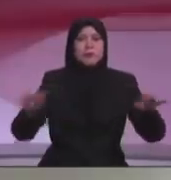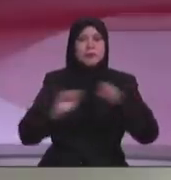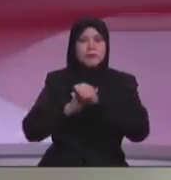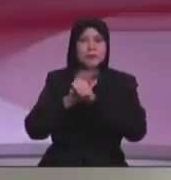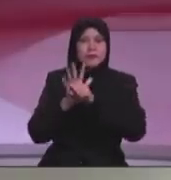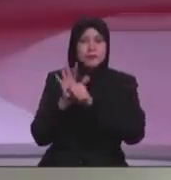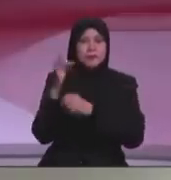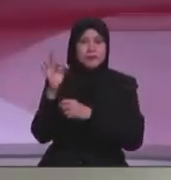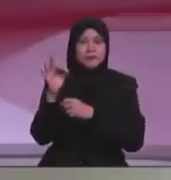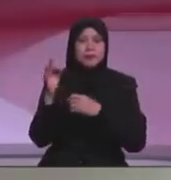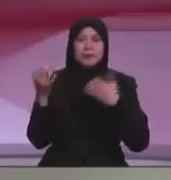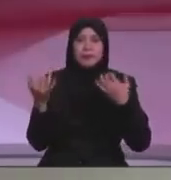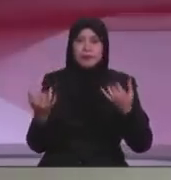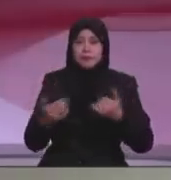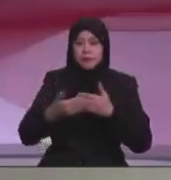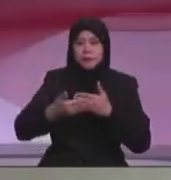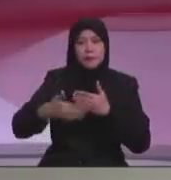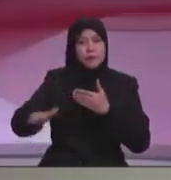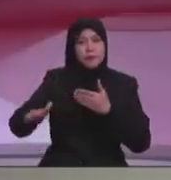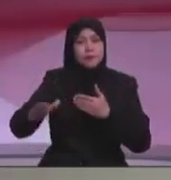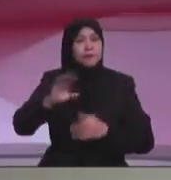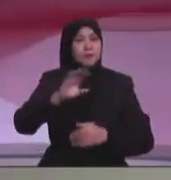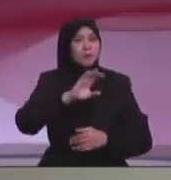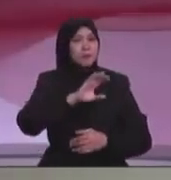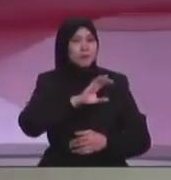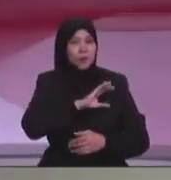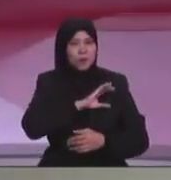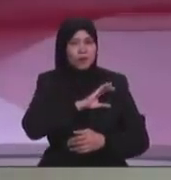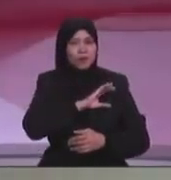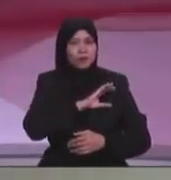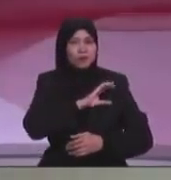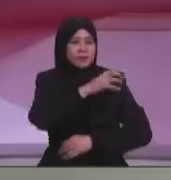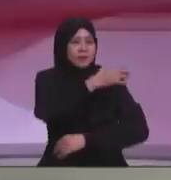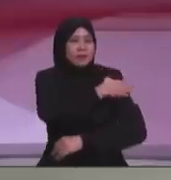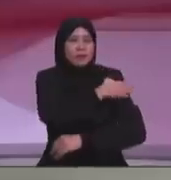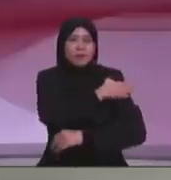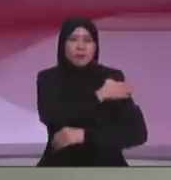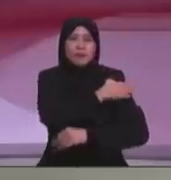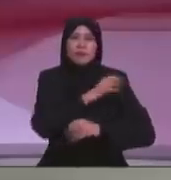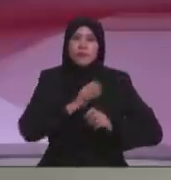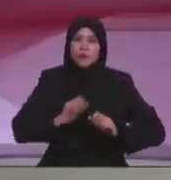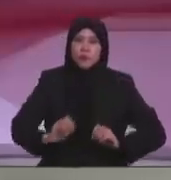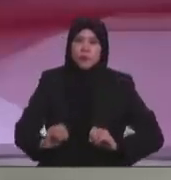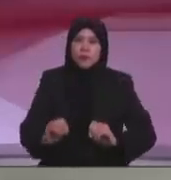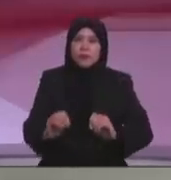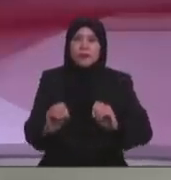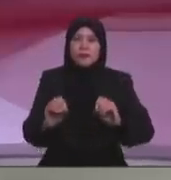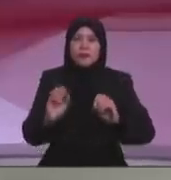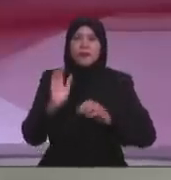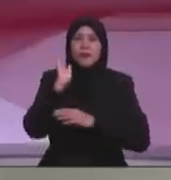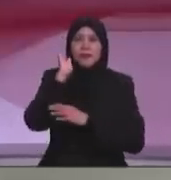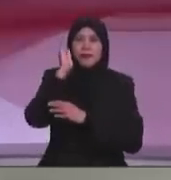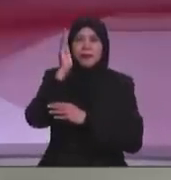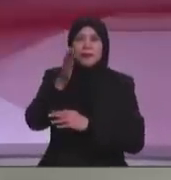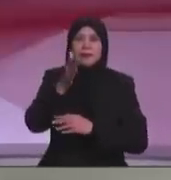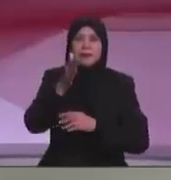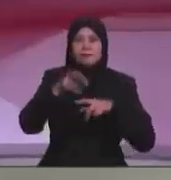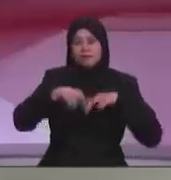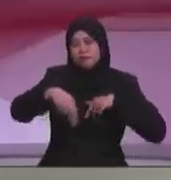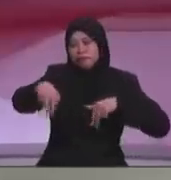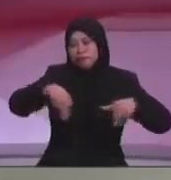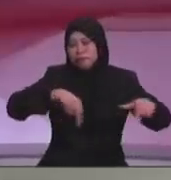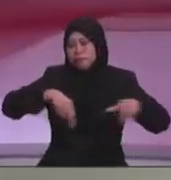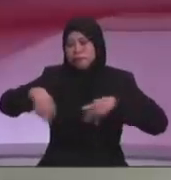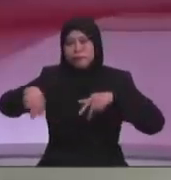Jadi sebab itulah selepas ini polis di bawah Task Force Operasi Pematuhan akan berada di mana-mana